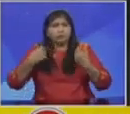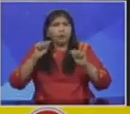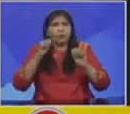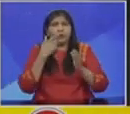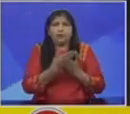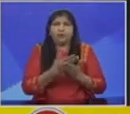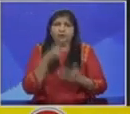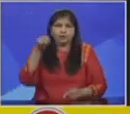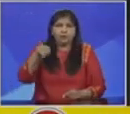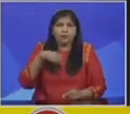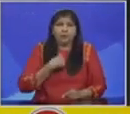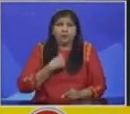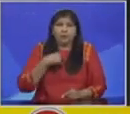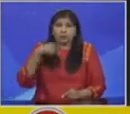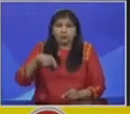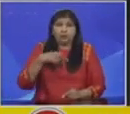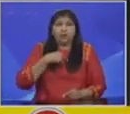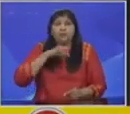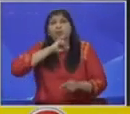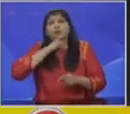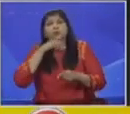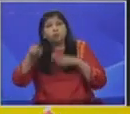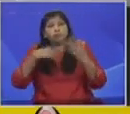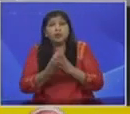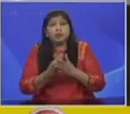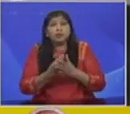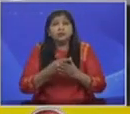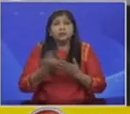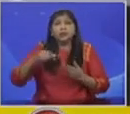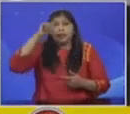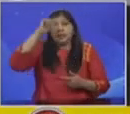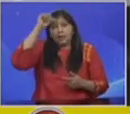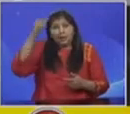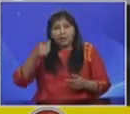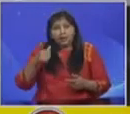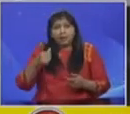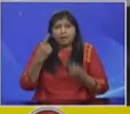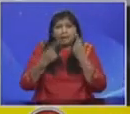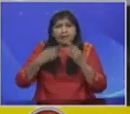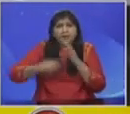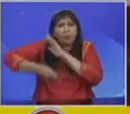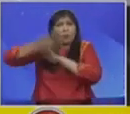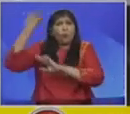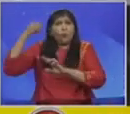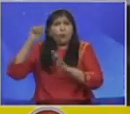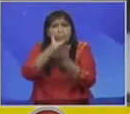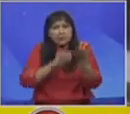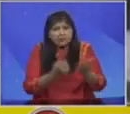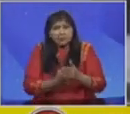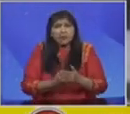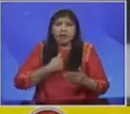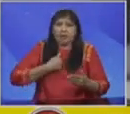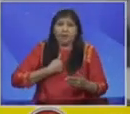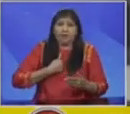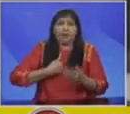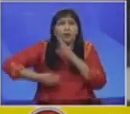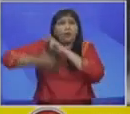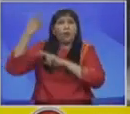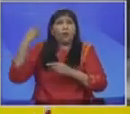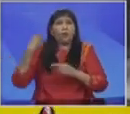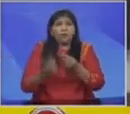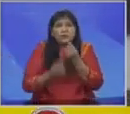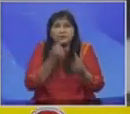जरूर चाहूंगा कि हमारे युवा भारत के वैज्ञानिक इतिहास को, हमारे वैज्ञानिकों को जाने,